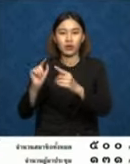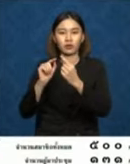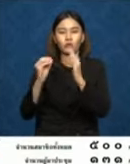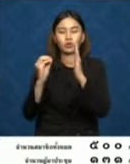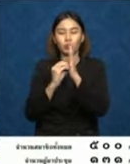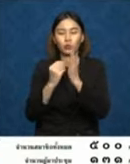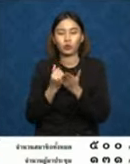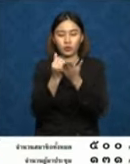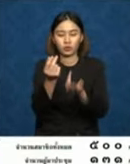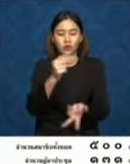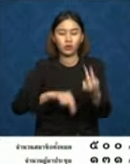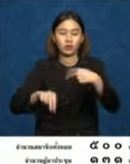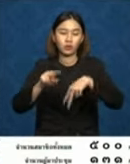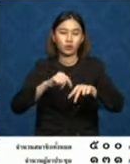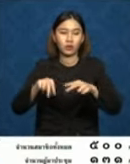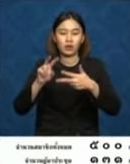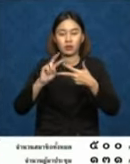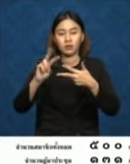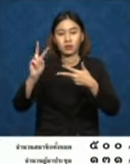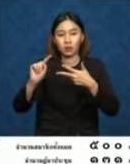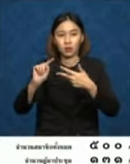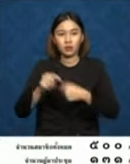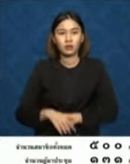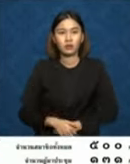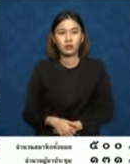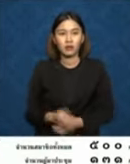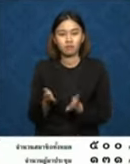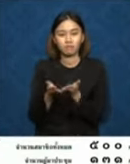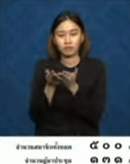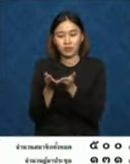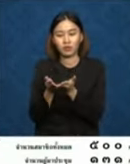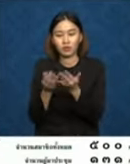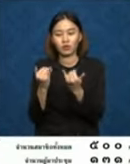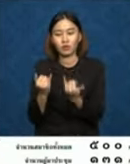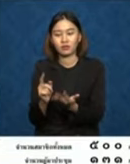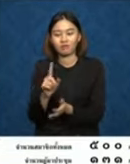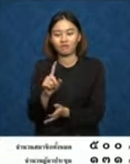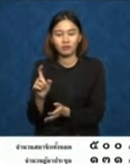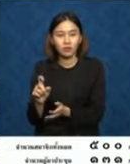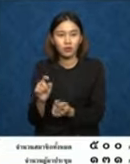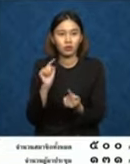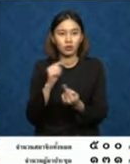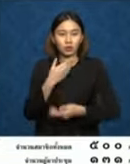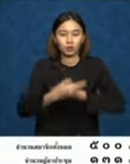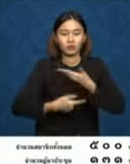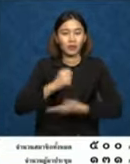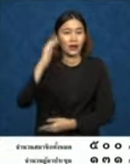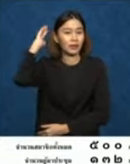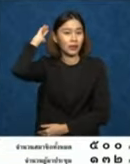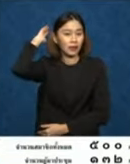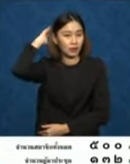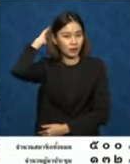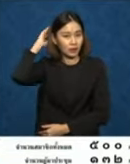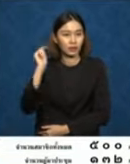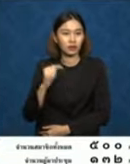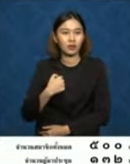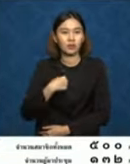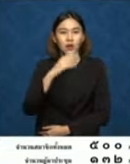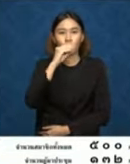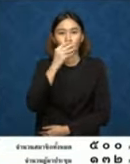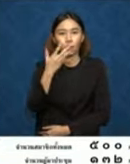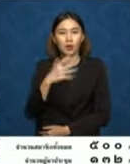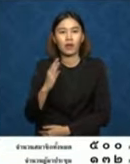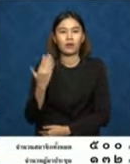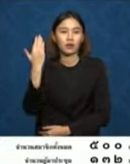ทมเข้าไปดูแลด้วยนะครับเรื่องที่2ครับก็คือท่าเรือที่ชำรุดนะครับตอนนี้หลังตลาดมีนบุรีเก่าครับอันนี้เป็นเรื่องที่โอเอ็ดได้พูดไปแล้